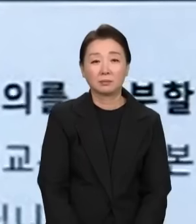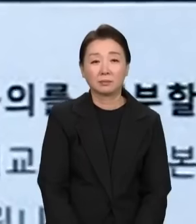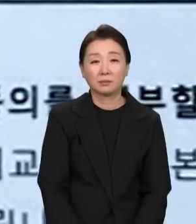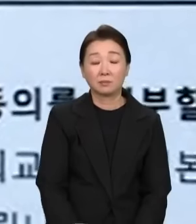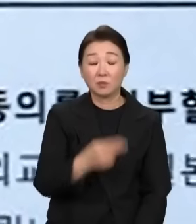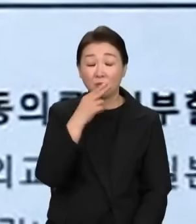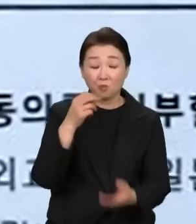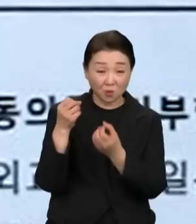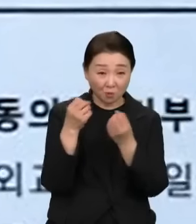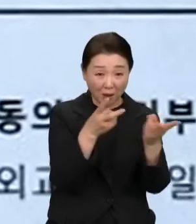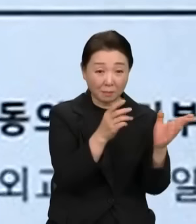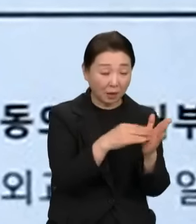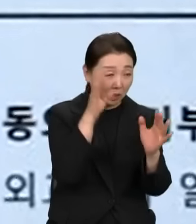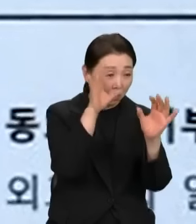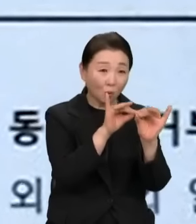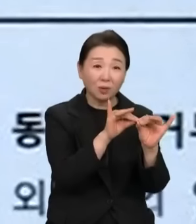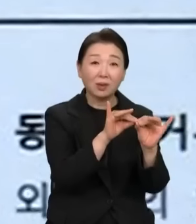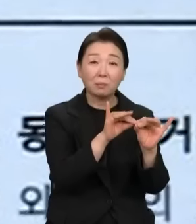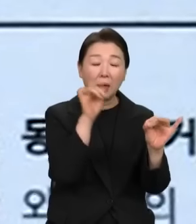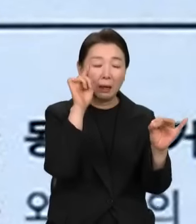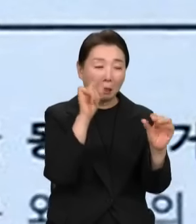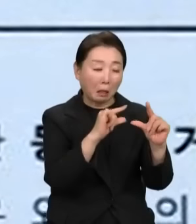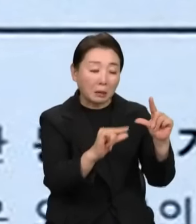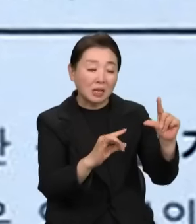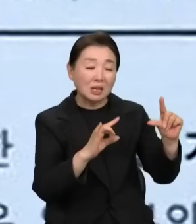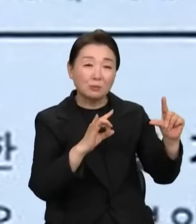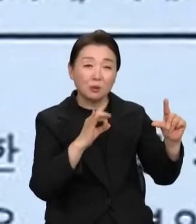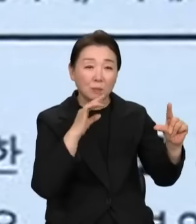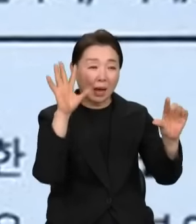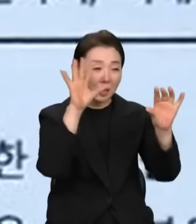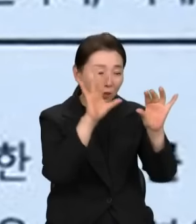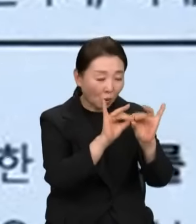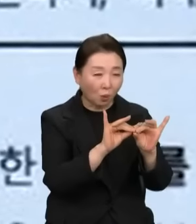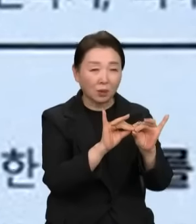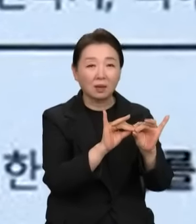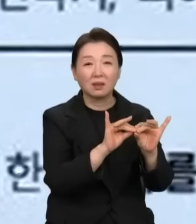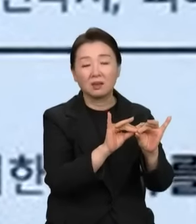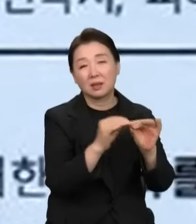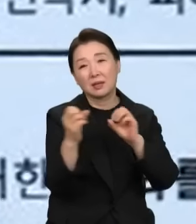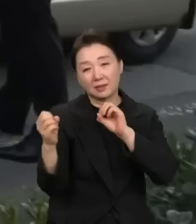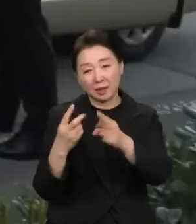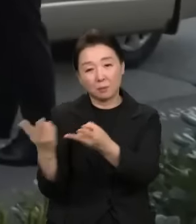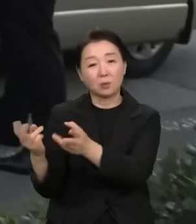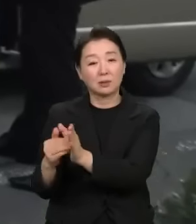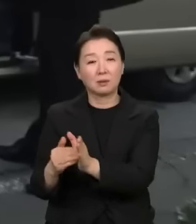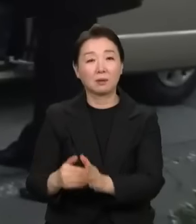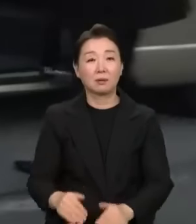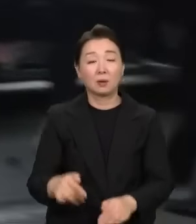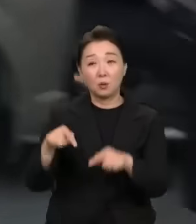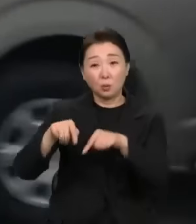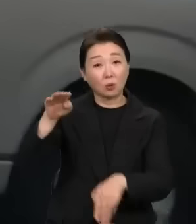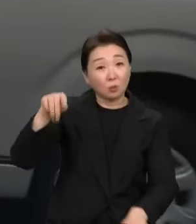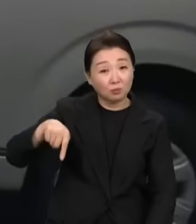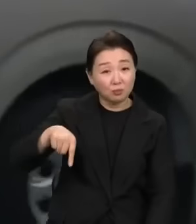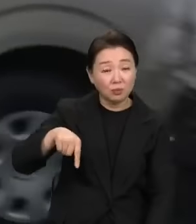우편으로 발송된 동의서에 소수의 유가족만이 정보 제공에 동의한다는 답을 보내왔고 외교부는